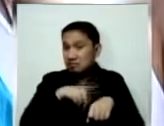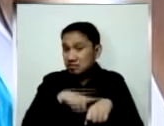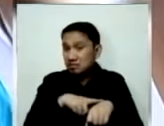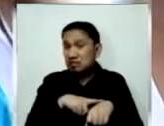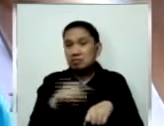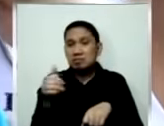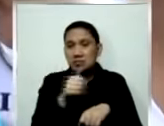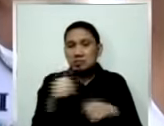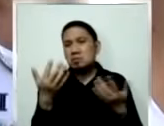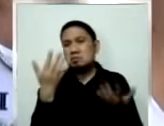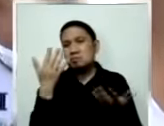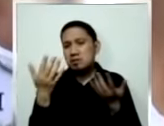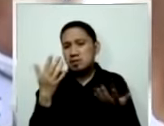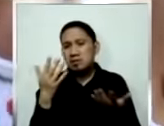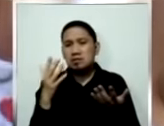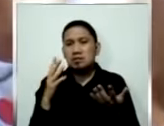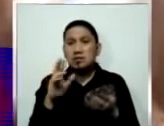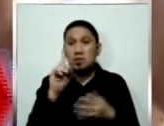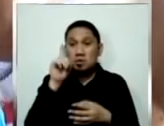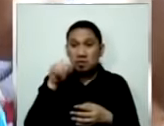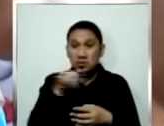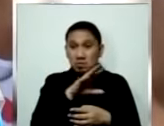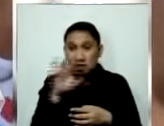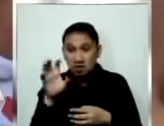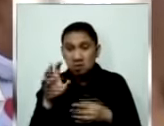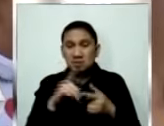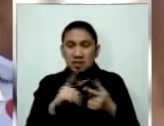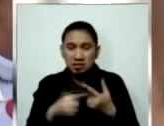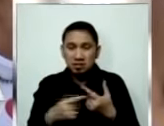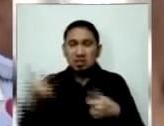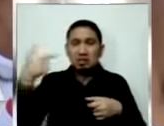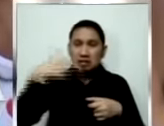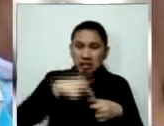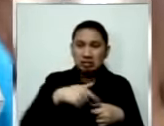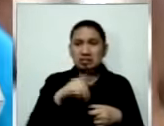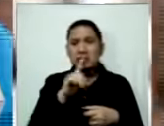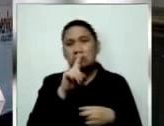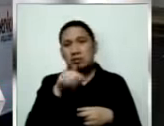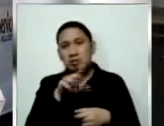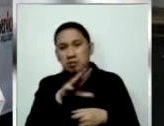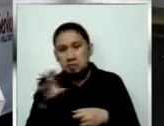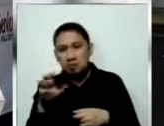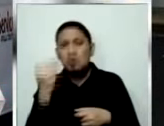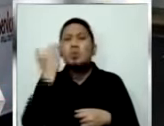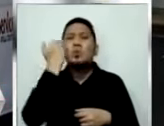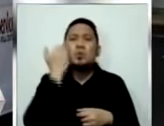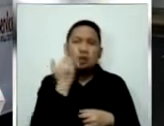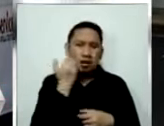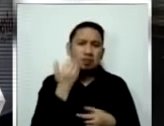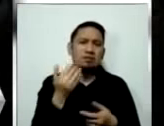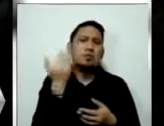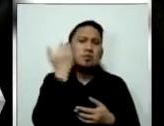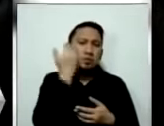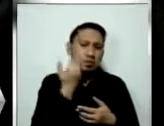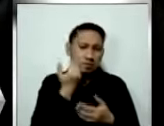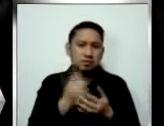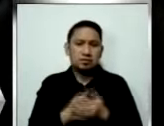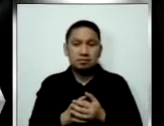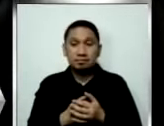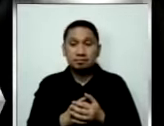yun, 1.5 yung boundary mo, tapos diesel mo pa, nasa 1.5 din, kulang, abuno ka pa. Gate ni Bert Swan Singh, senior consultant